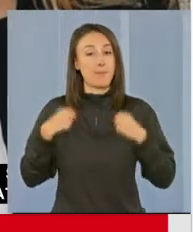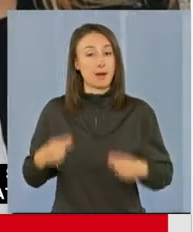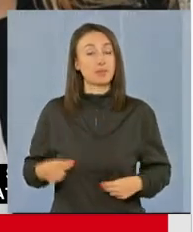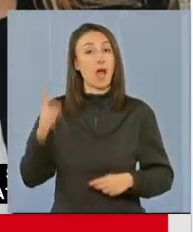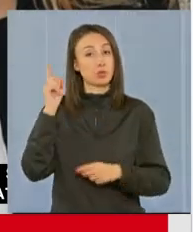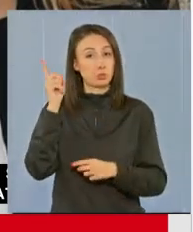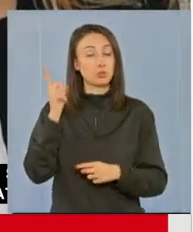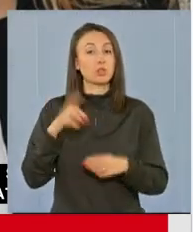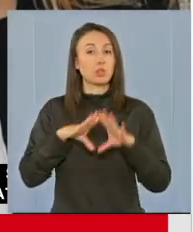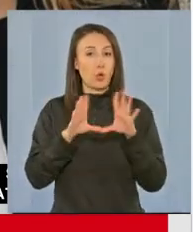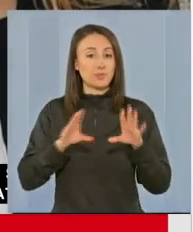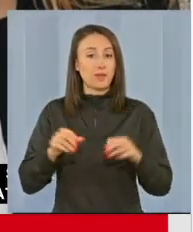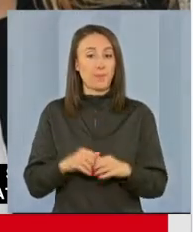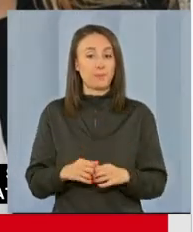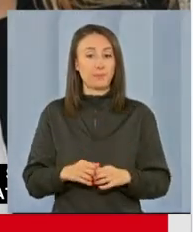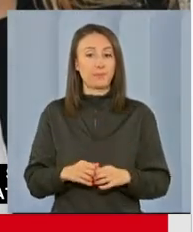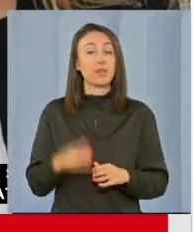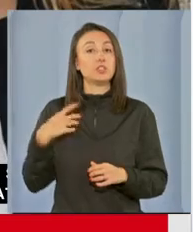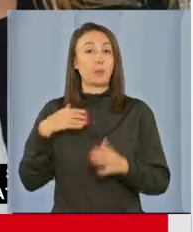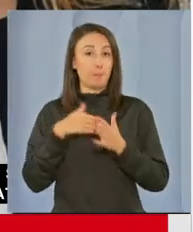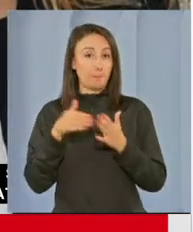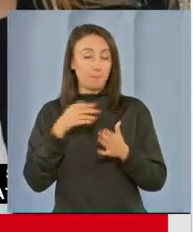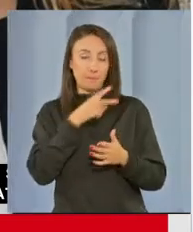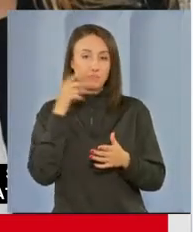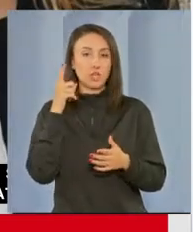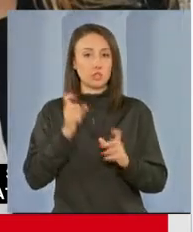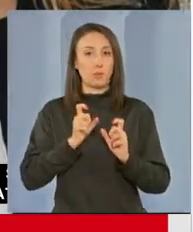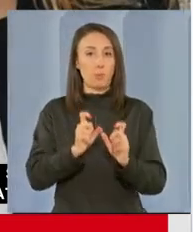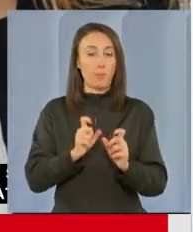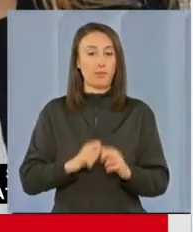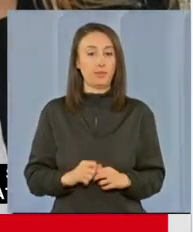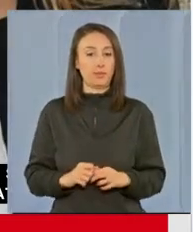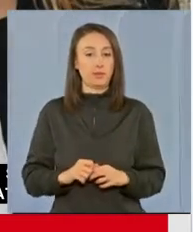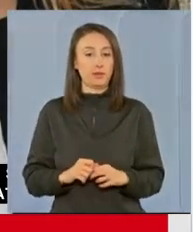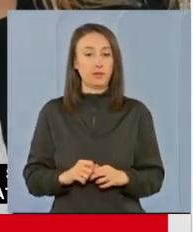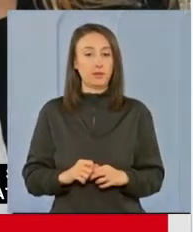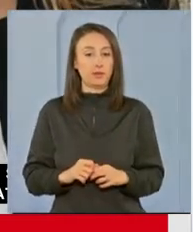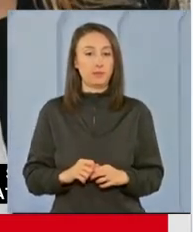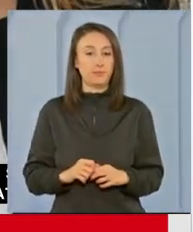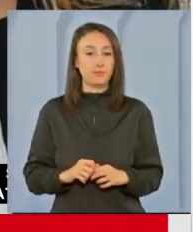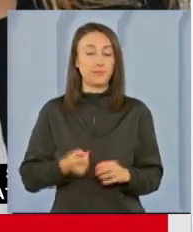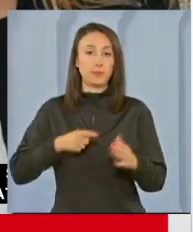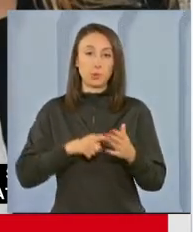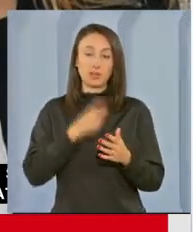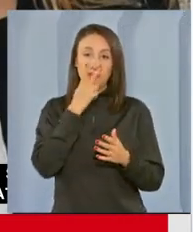în Parlamentul României și este încă, și beneficia de imunitate la acel moment, din perspectiva oricărei